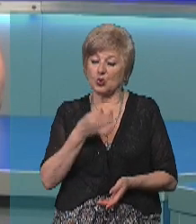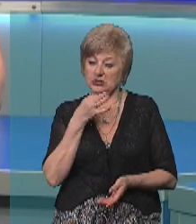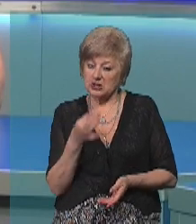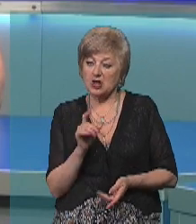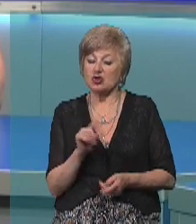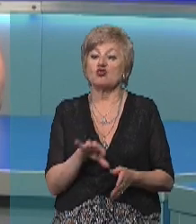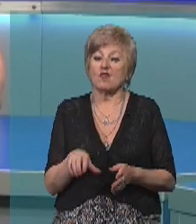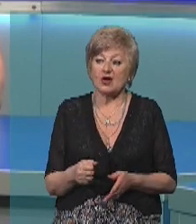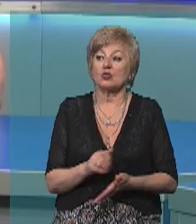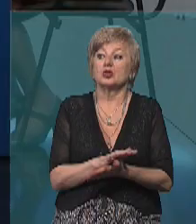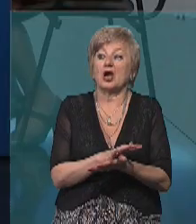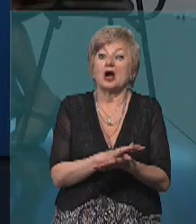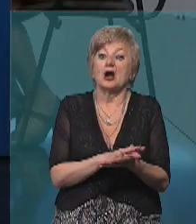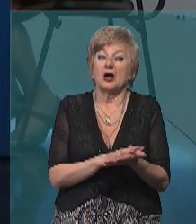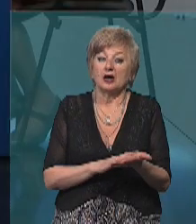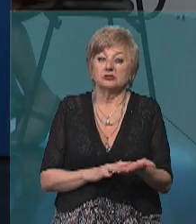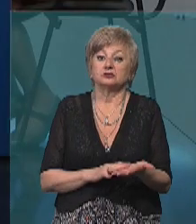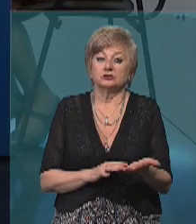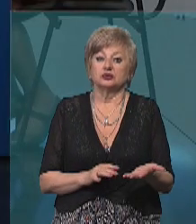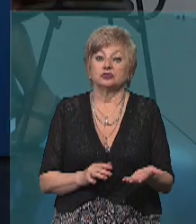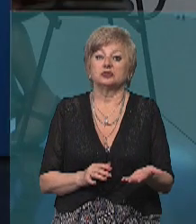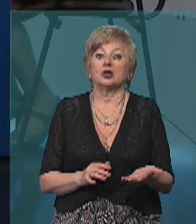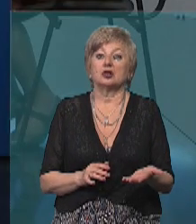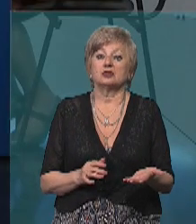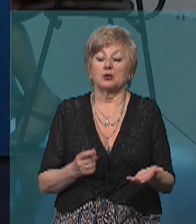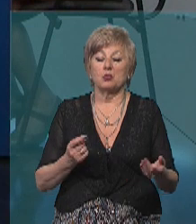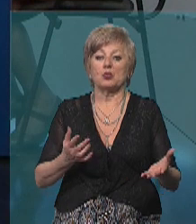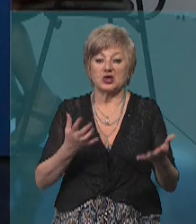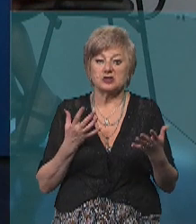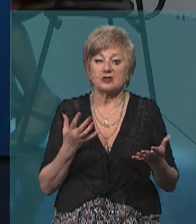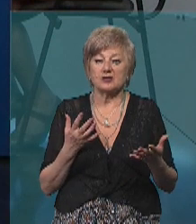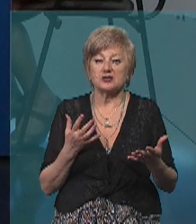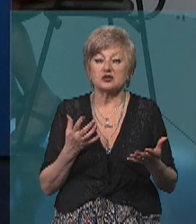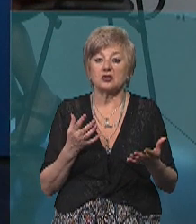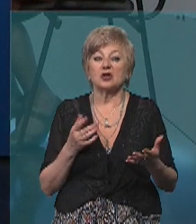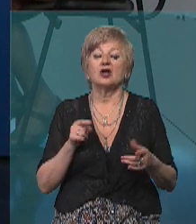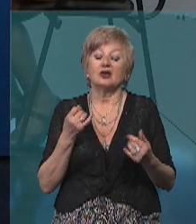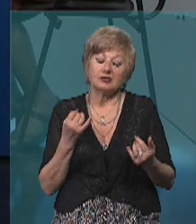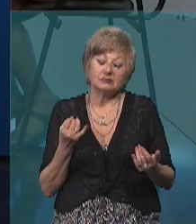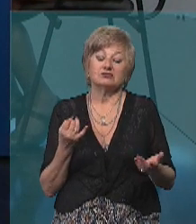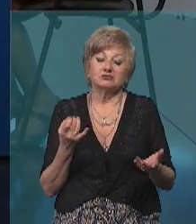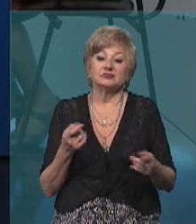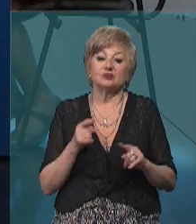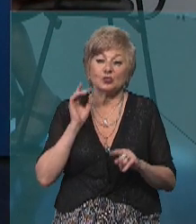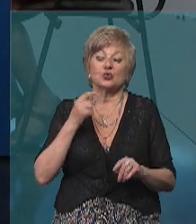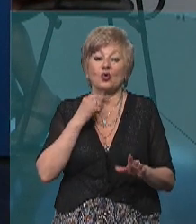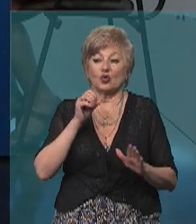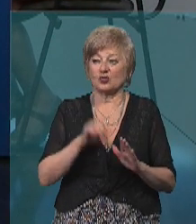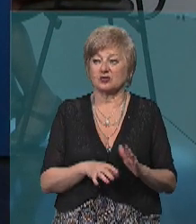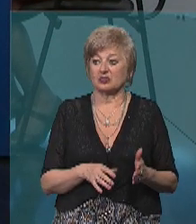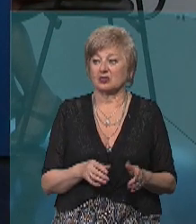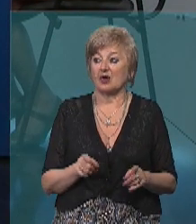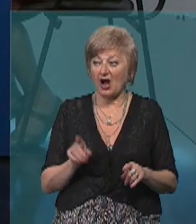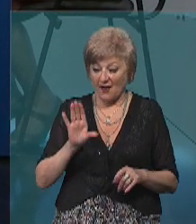тренд, а далі ми, от таке сформувалося там, розумієте, така от дира, і підпихують туди все, що завгодно. Тобто ви не прогнозували